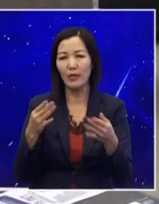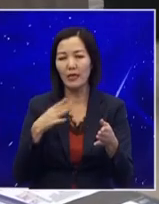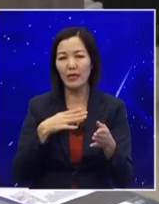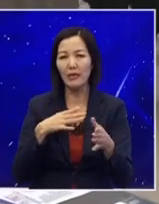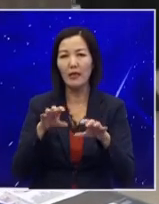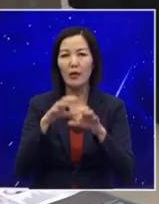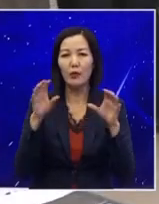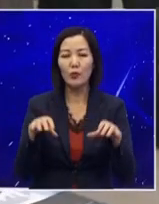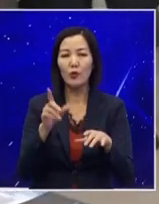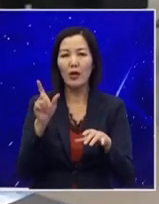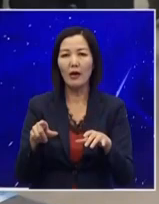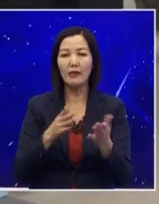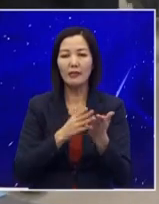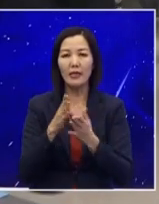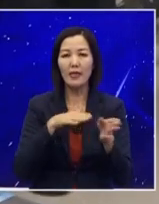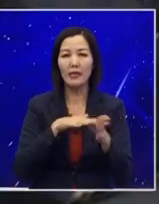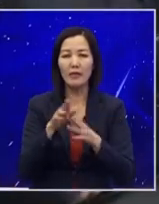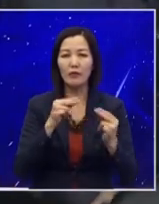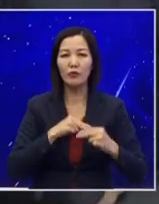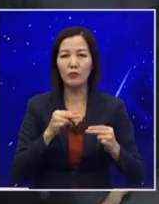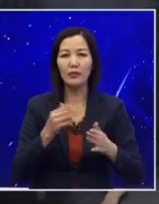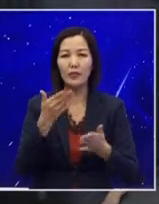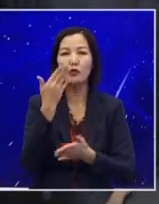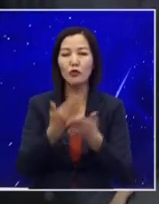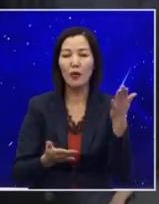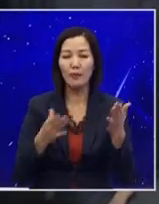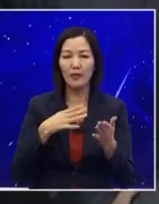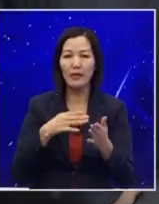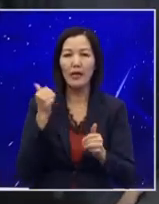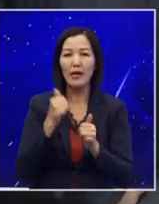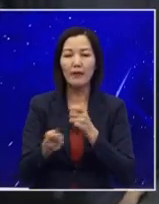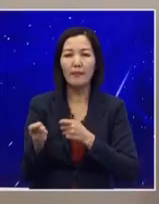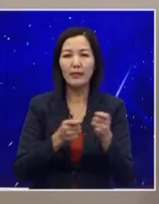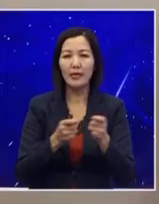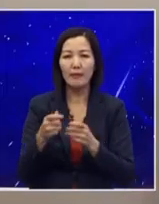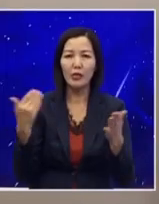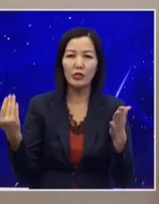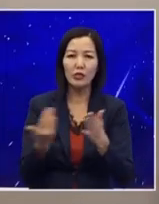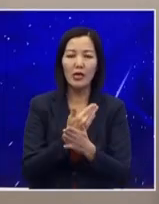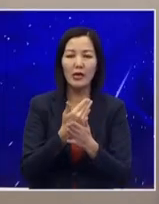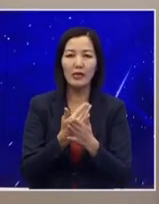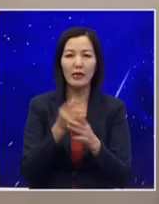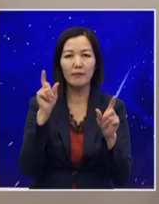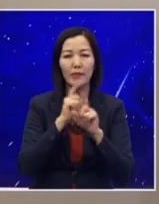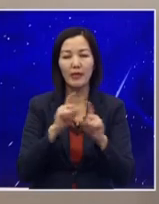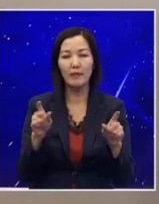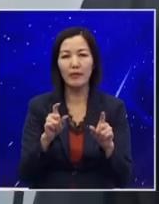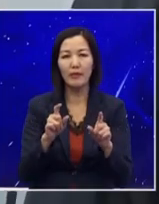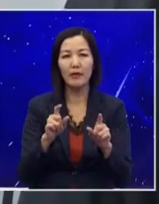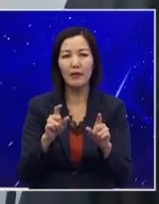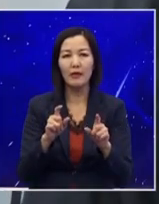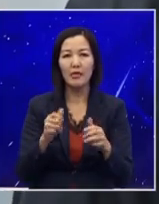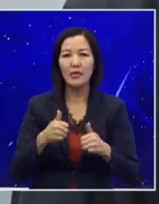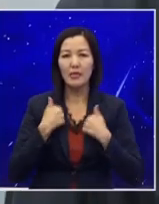Агенттік төрағасы салада атқарылып жатқан жұмыстарды сұрап білді. Әрі басқарма мамандарына жаңарып жасанған мекемеде